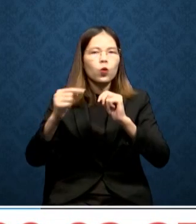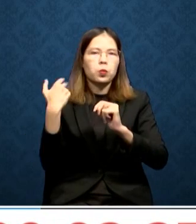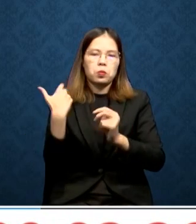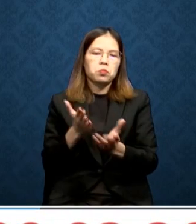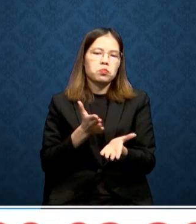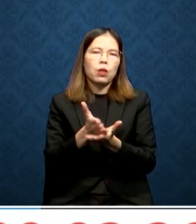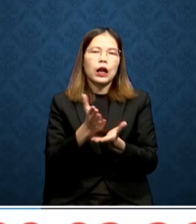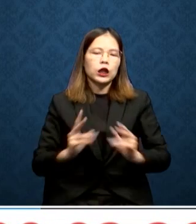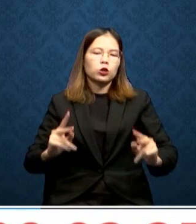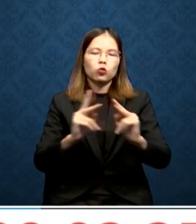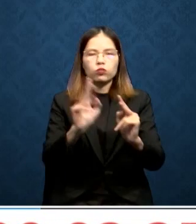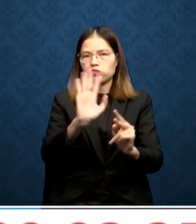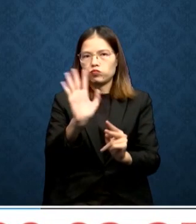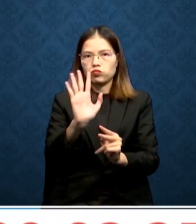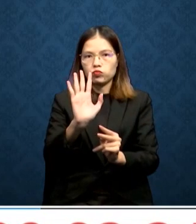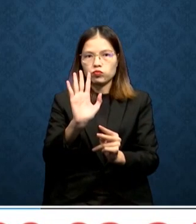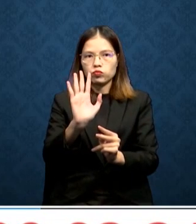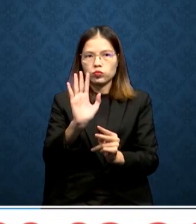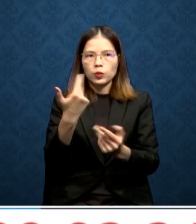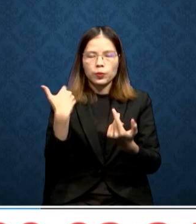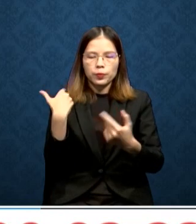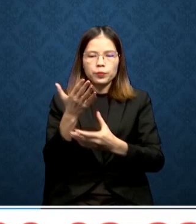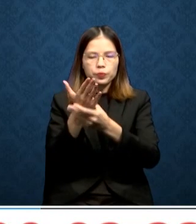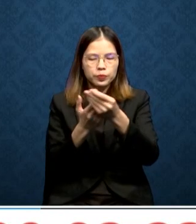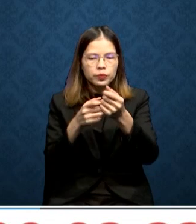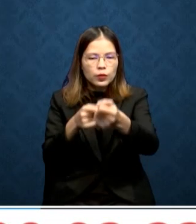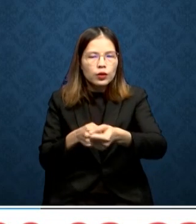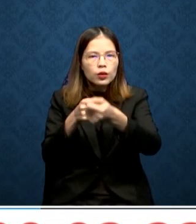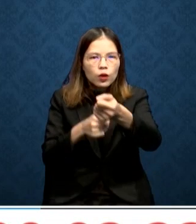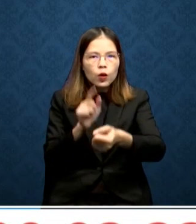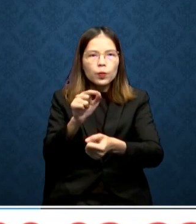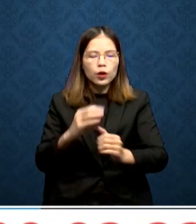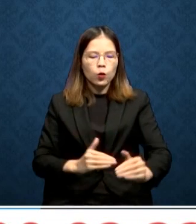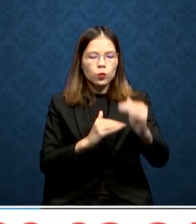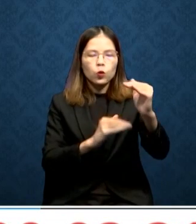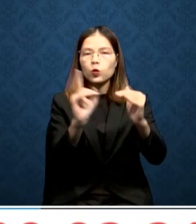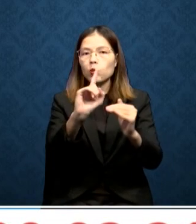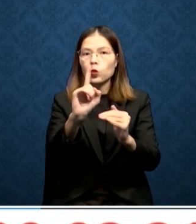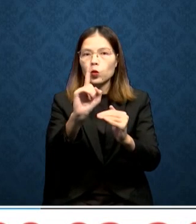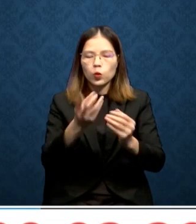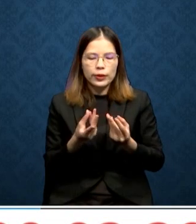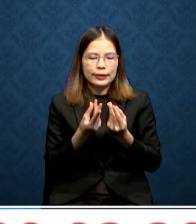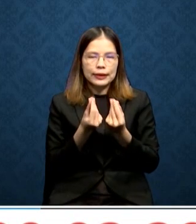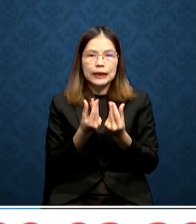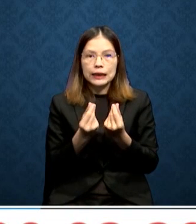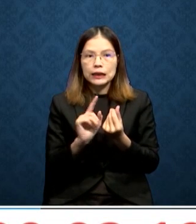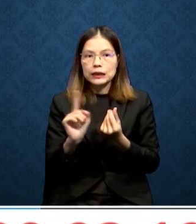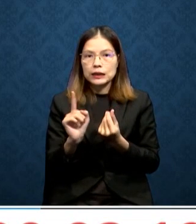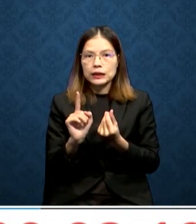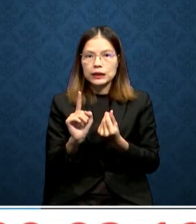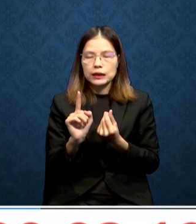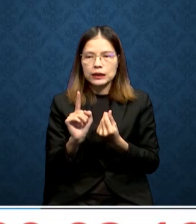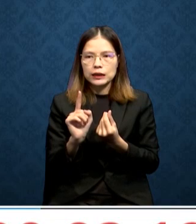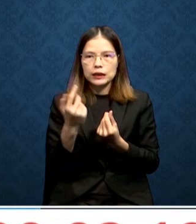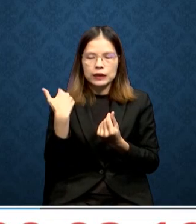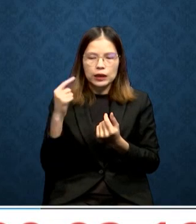เลยสภาคเศษกรณมีข้อคำหนดอยู่ว่าเราจะมีที่ดิน มีสำนังาน